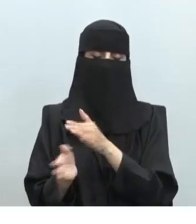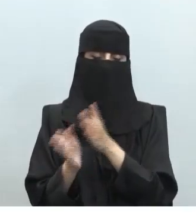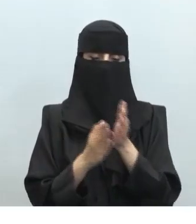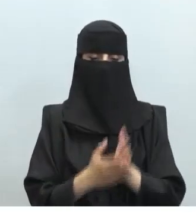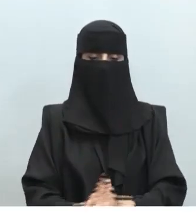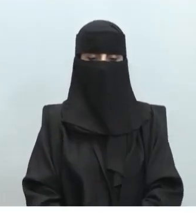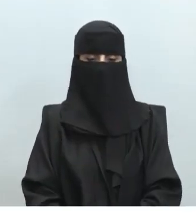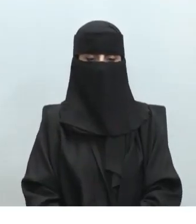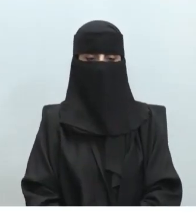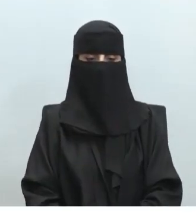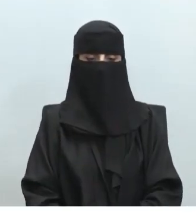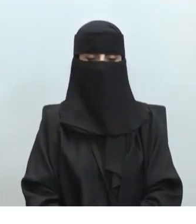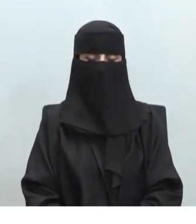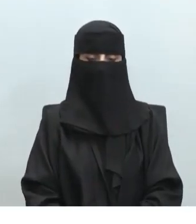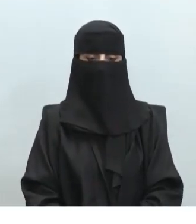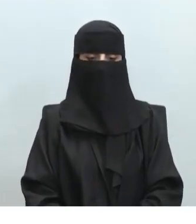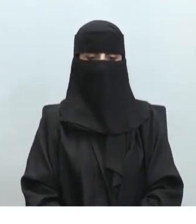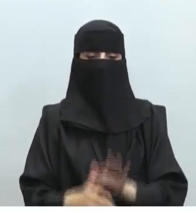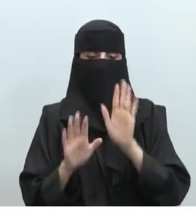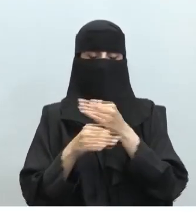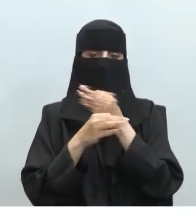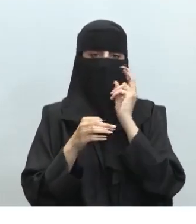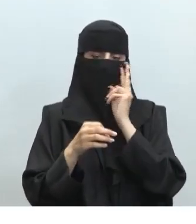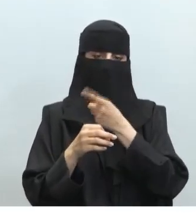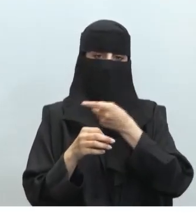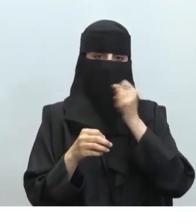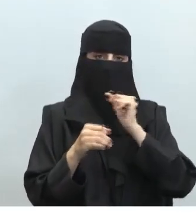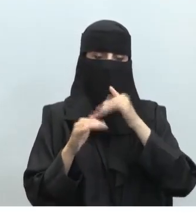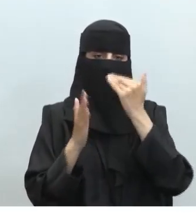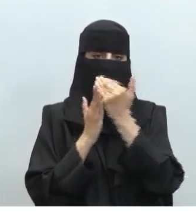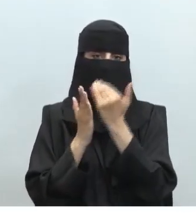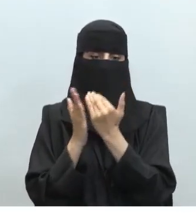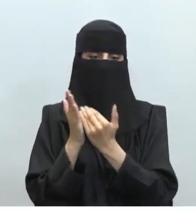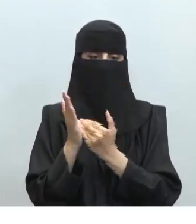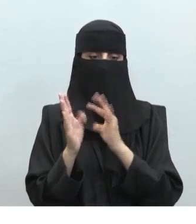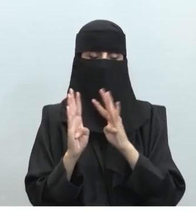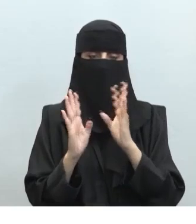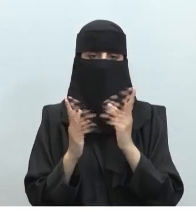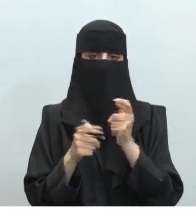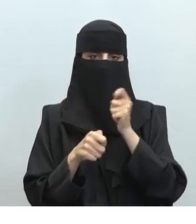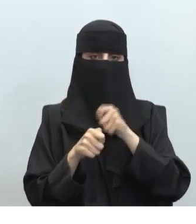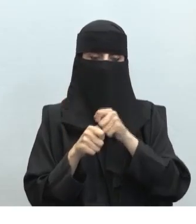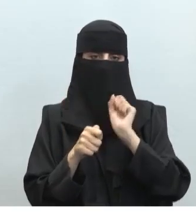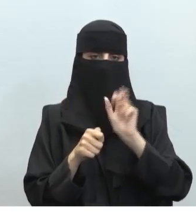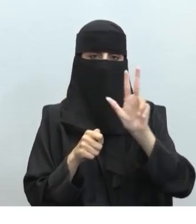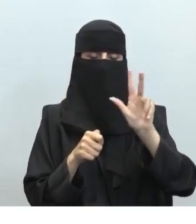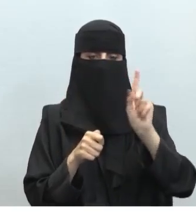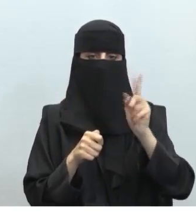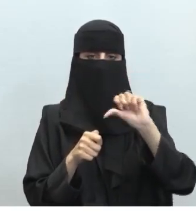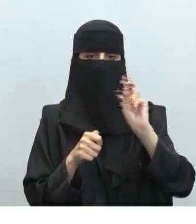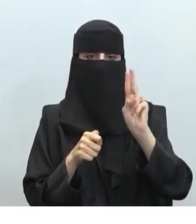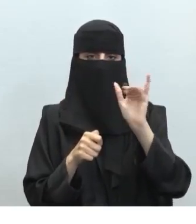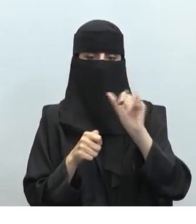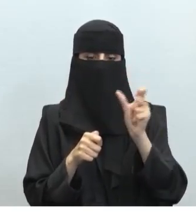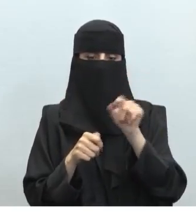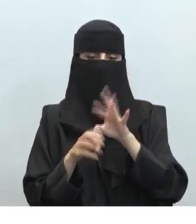او اللازم هنا يظهر معنا خطوات صنع البروتين باختصار ذكرنا في اول الخطوات تتم عمليه